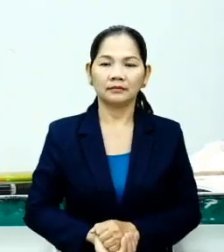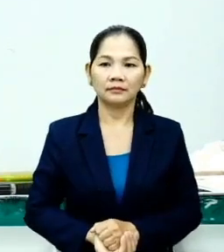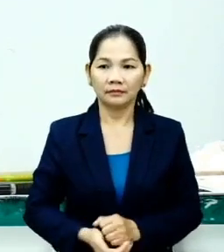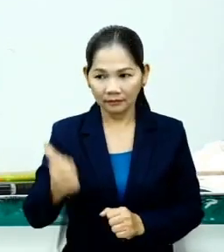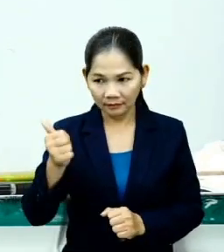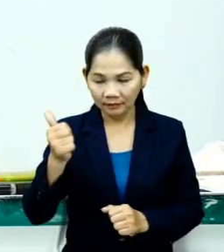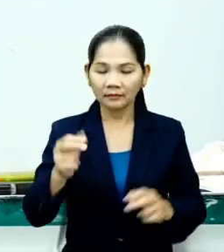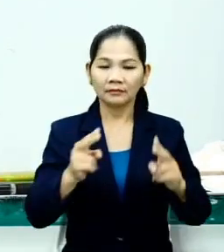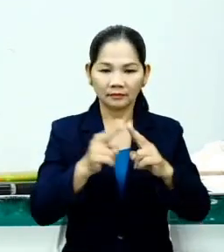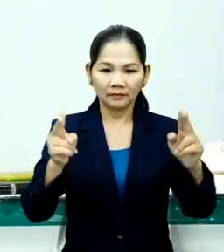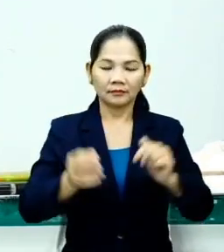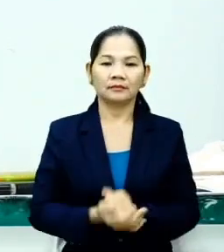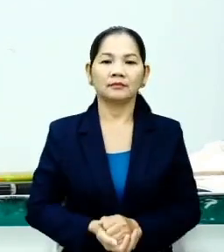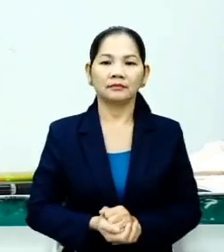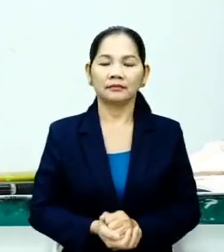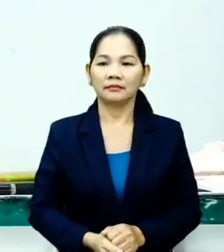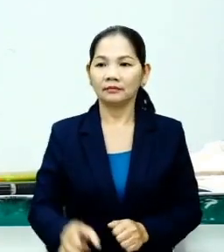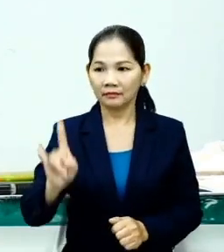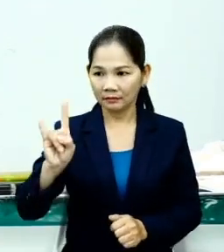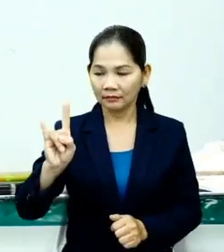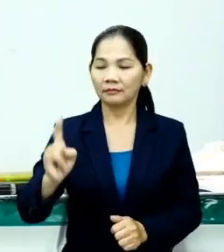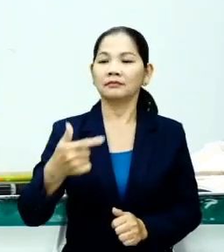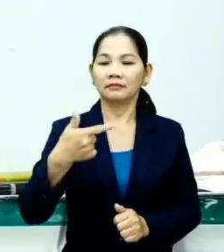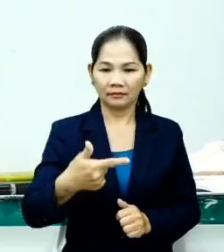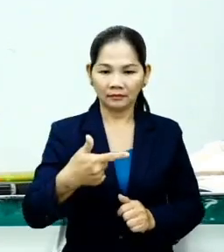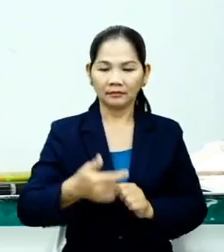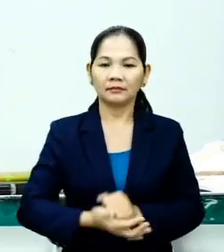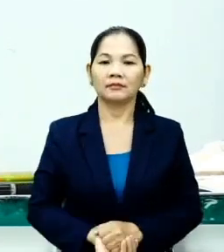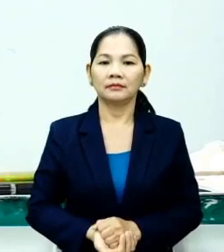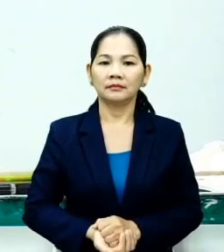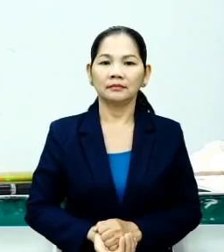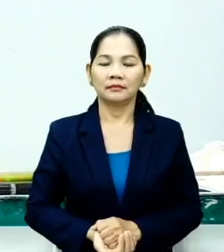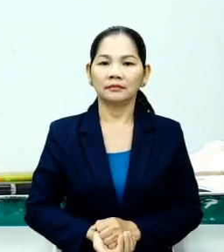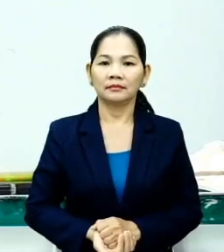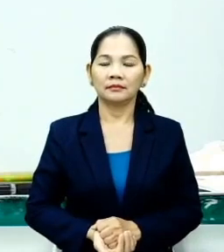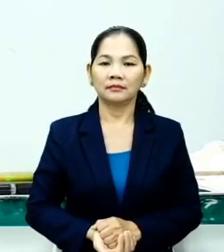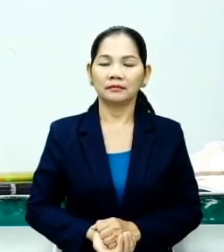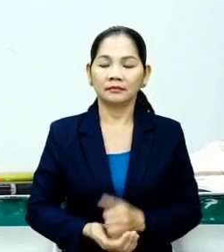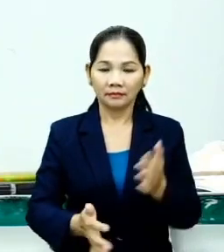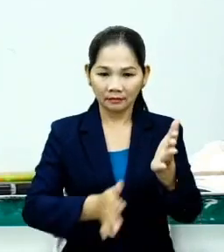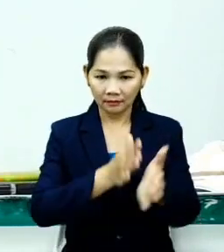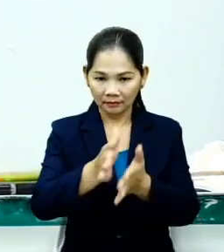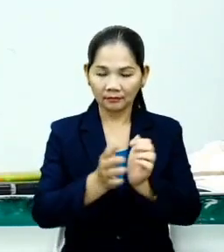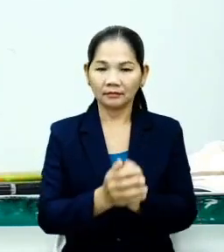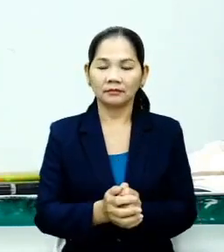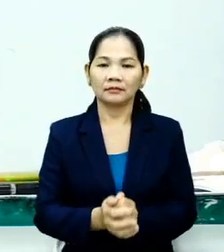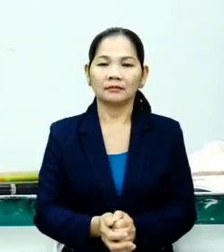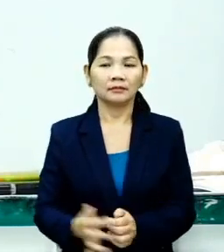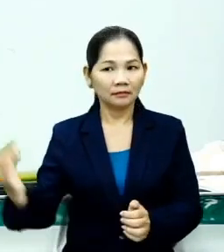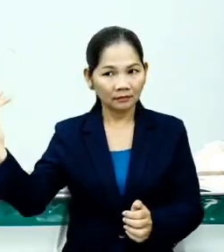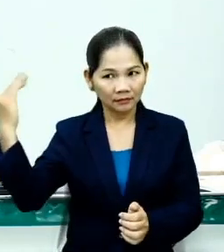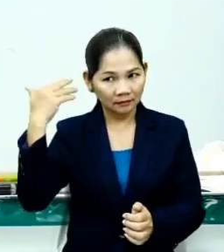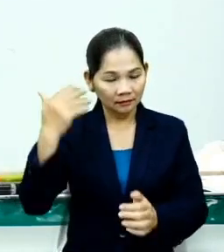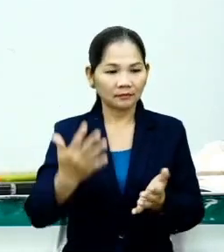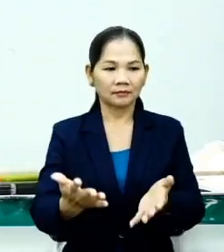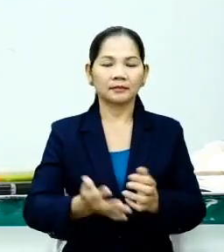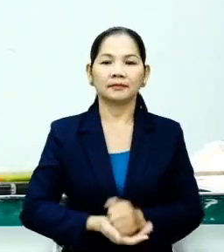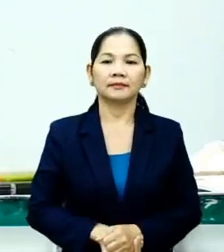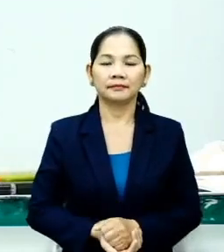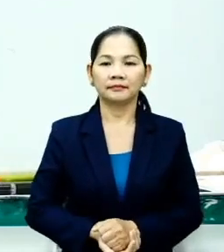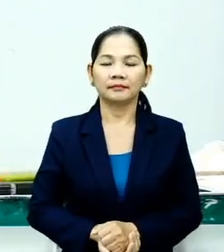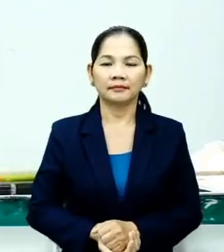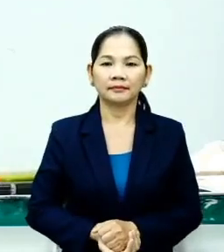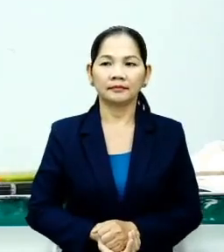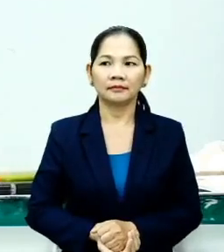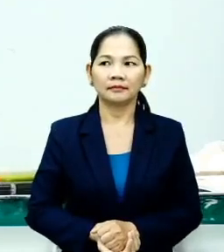cha là ổn nè con mà chơi miên số đám mà chồ cha lớp con sẽ đáp nhẹ cổ bằng lơ số cha con sẽ đáp nè con á cha